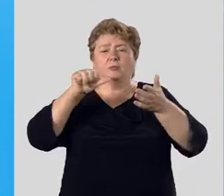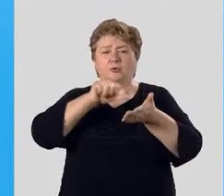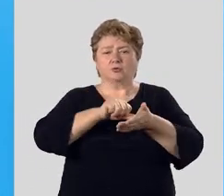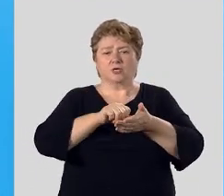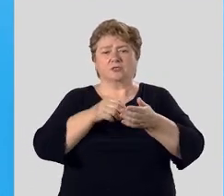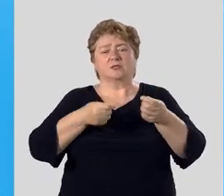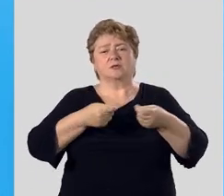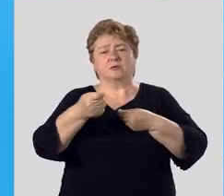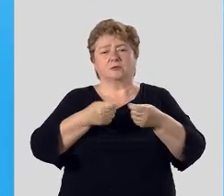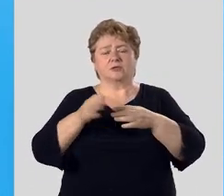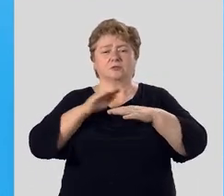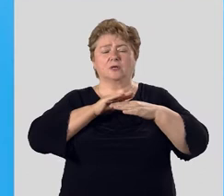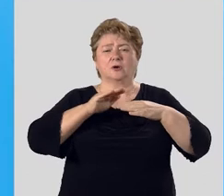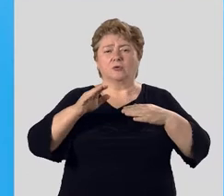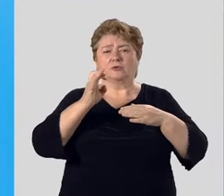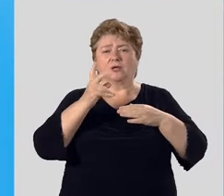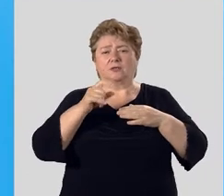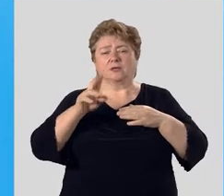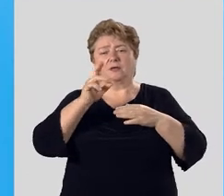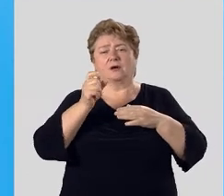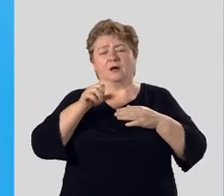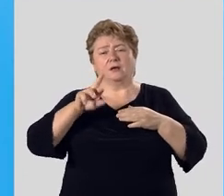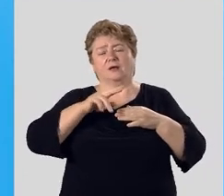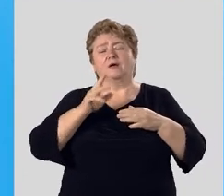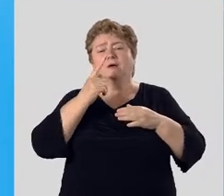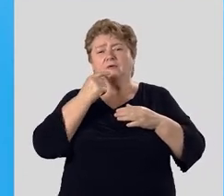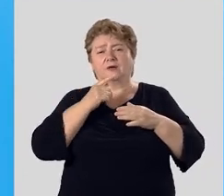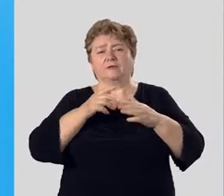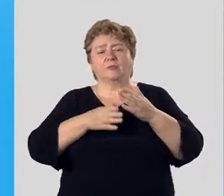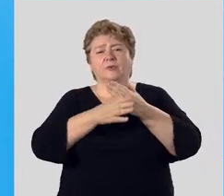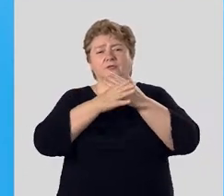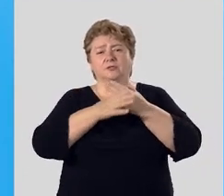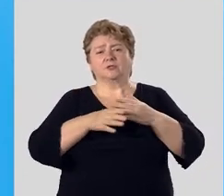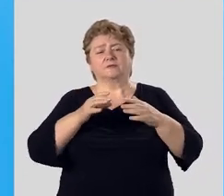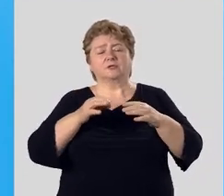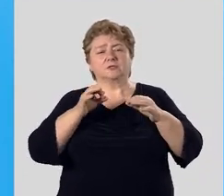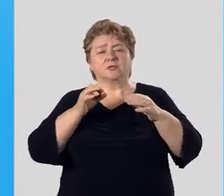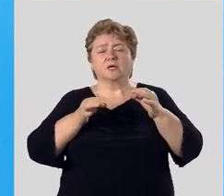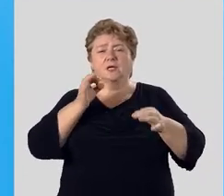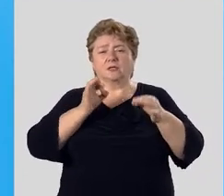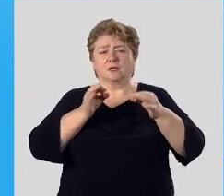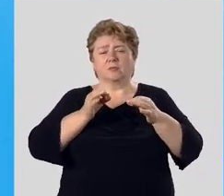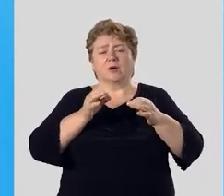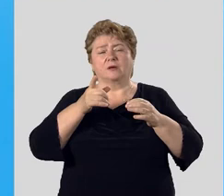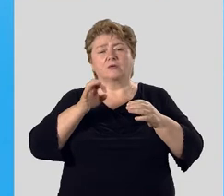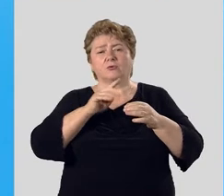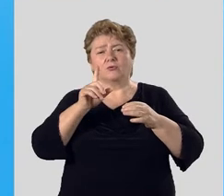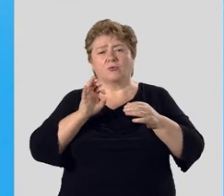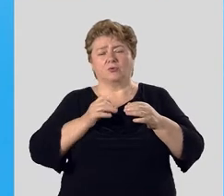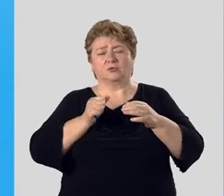участии регулируется уровень натрия и калия в крови, поддерживается определенная концентрация